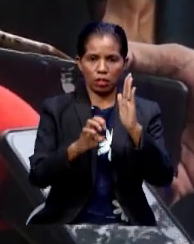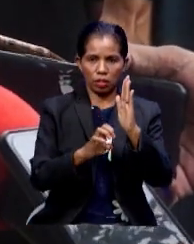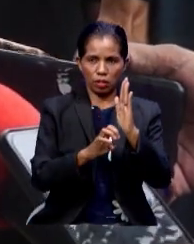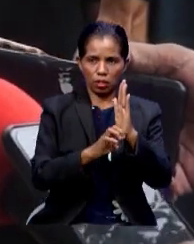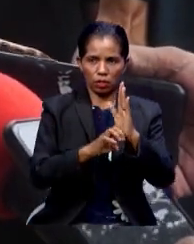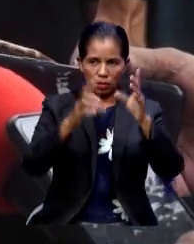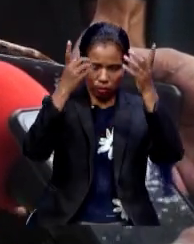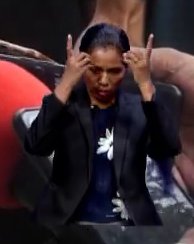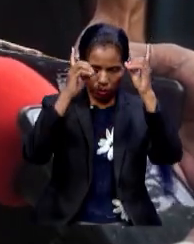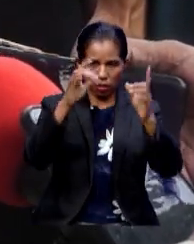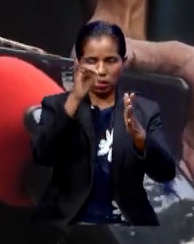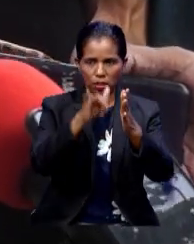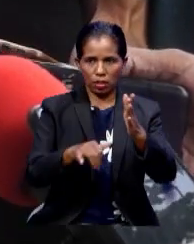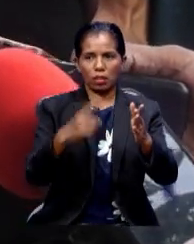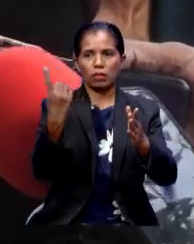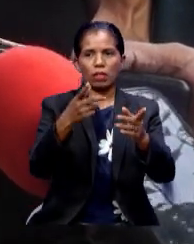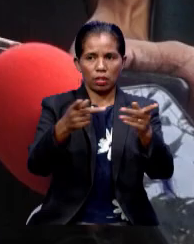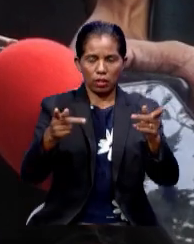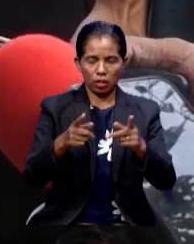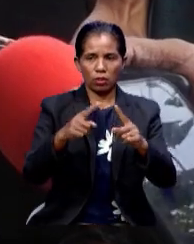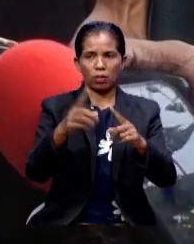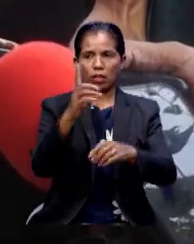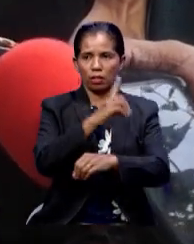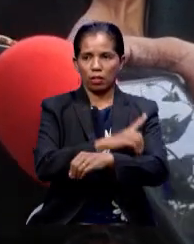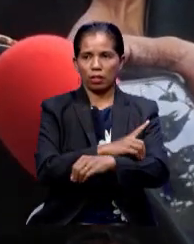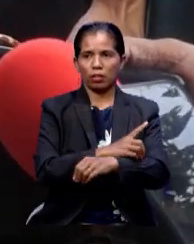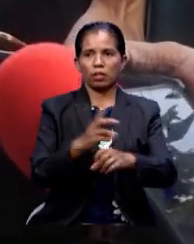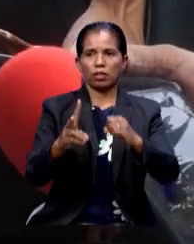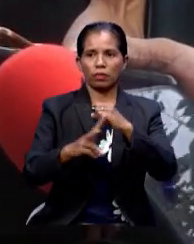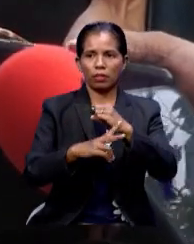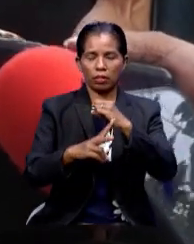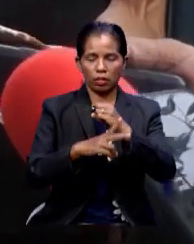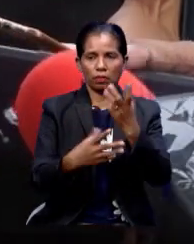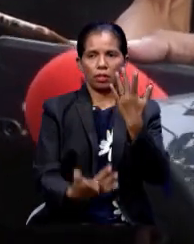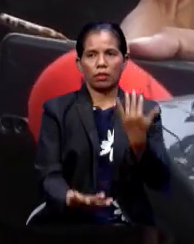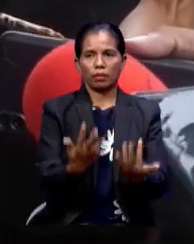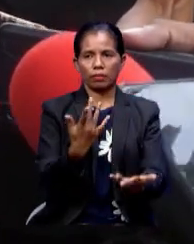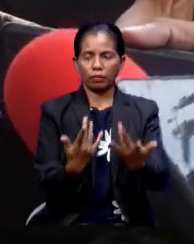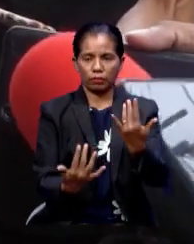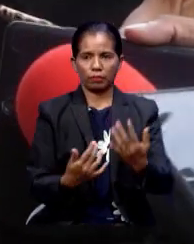ne o hin loro ni dene sira vítima ba